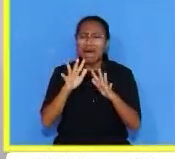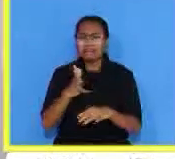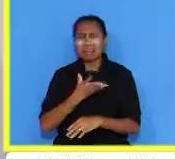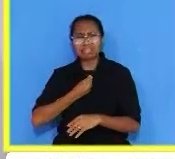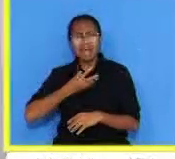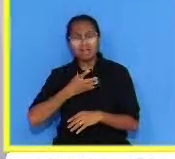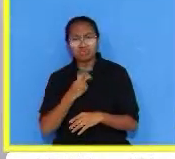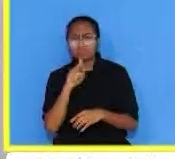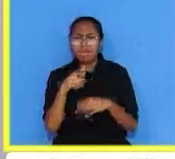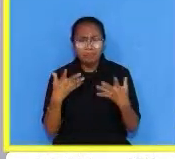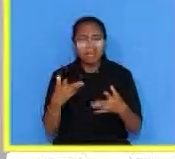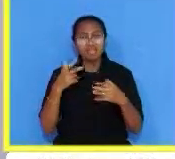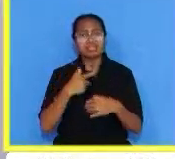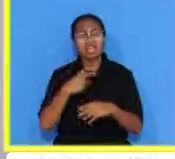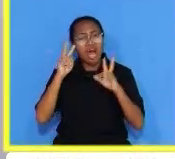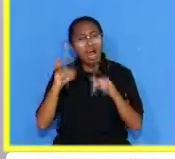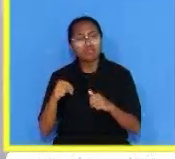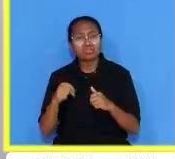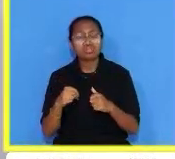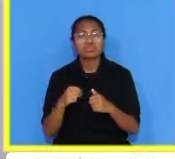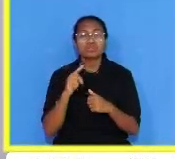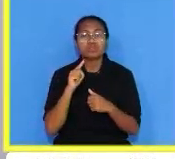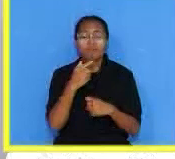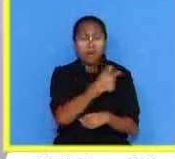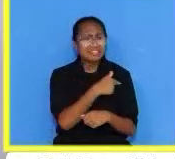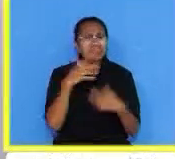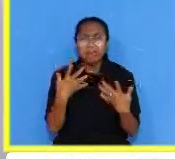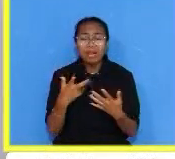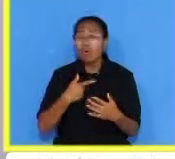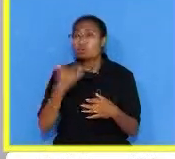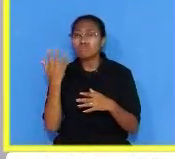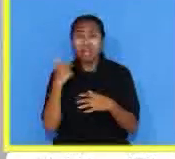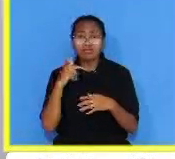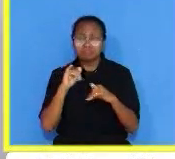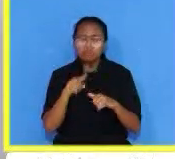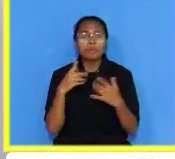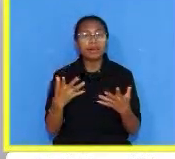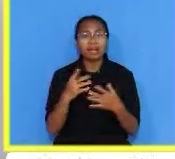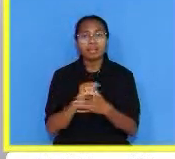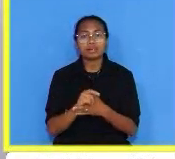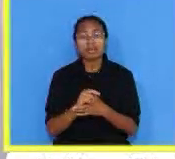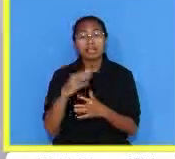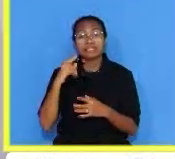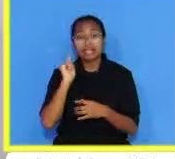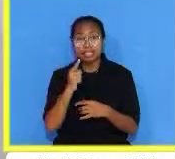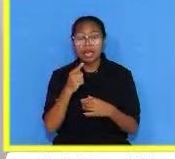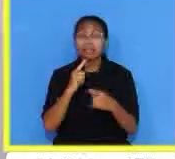oh bagaimana saya harus vaksin nanti saya begini-begini begitu. Jadi mereka